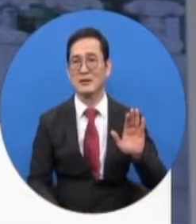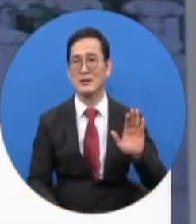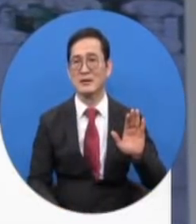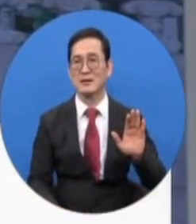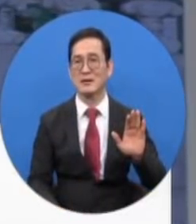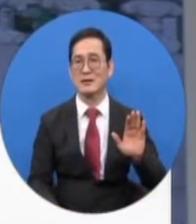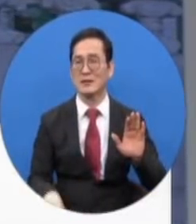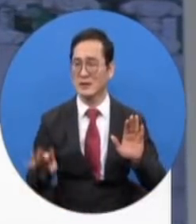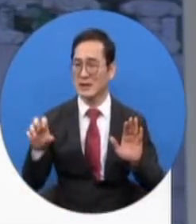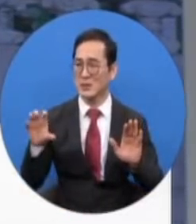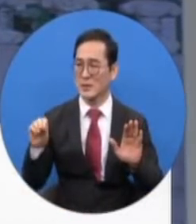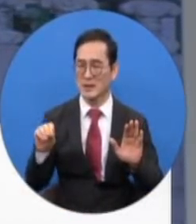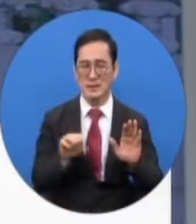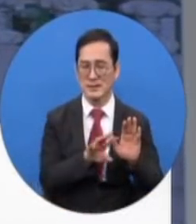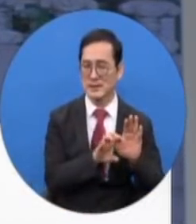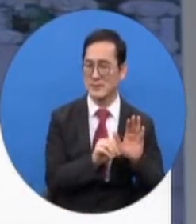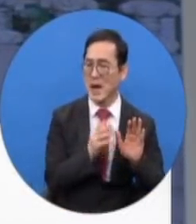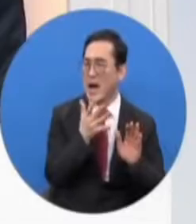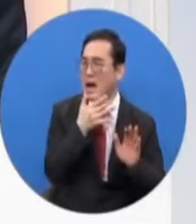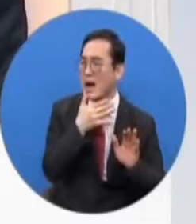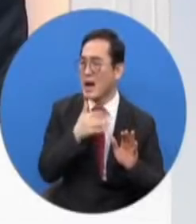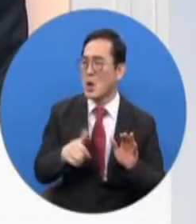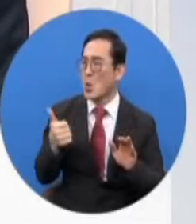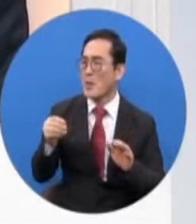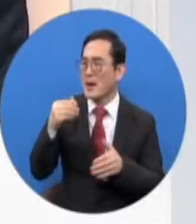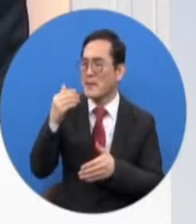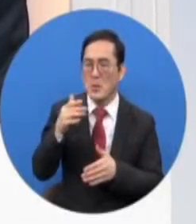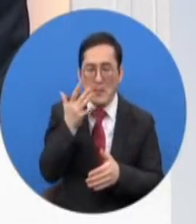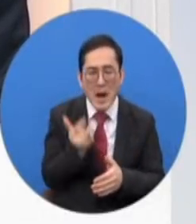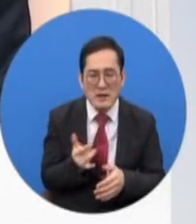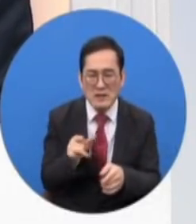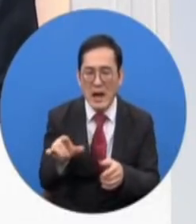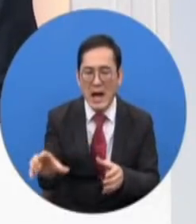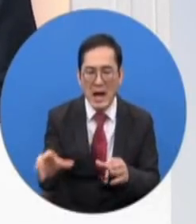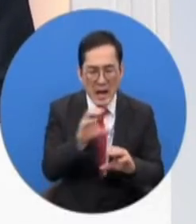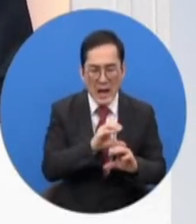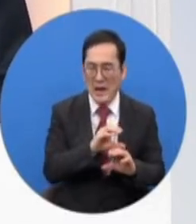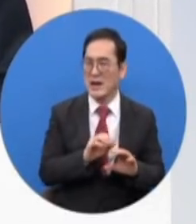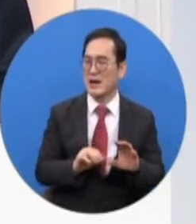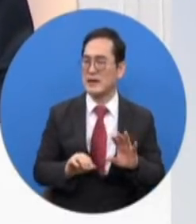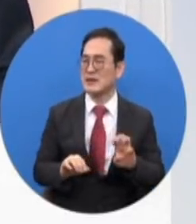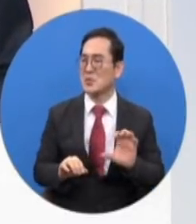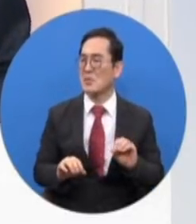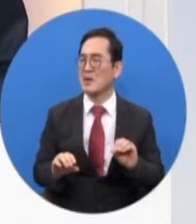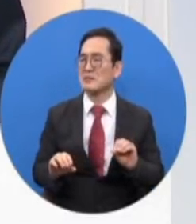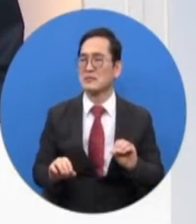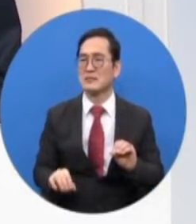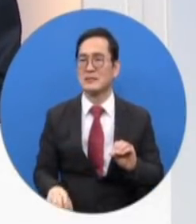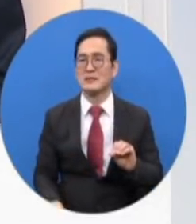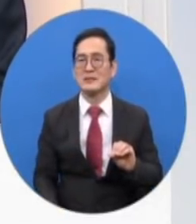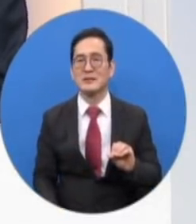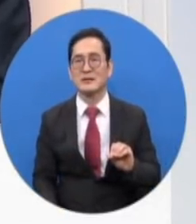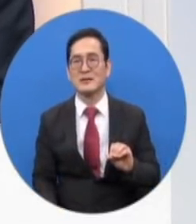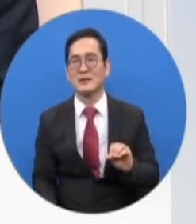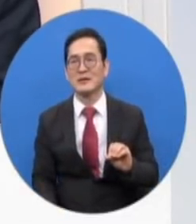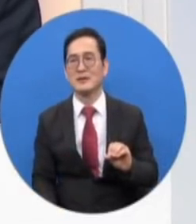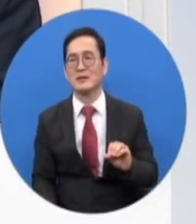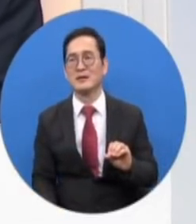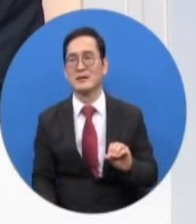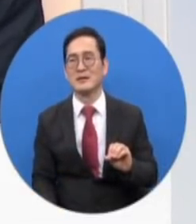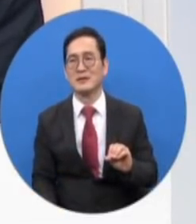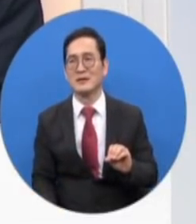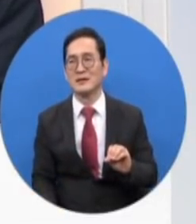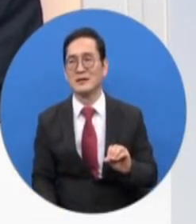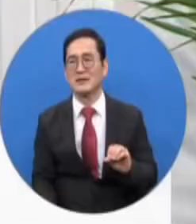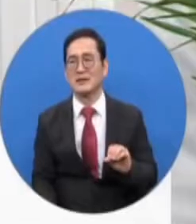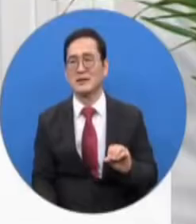누락됐다라는 거를 뒤늦게 실수라며 인정을 했는데 오늘 갑자기 62만 명이에요? 이거 어떻게 이해해야 됩니까? 그 누락된 수치까지 이제 반영되다 보니까 아마 그 20만